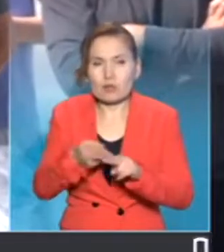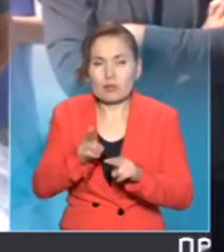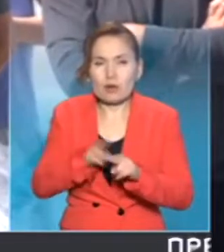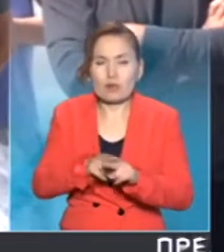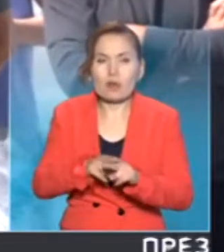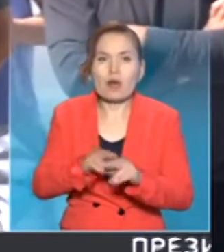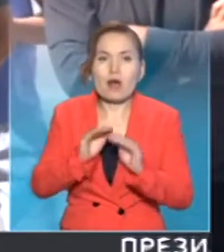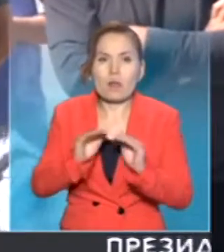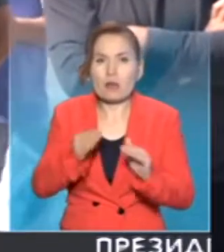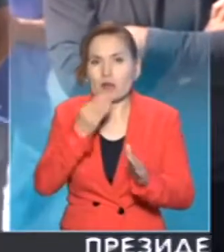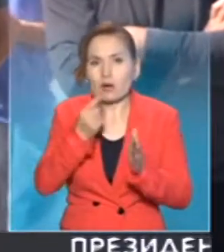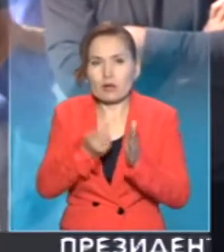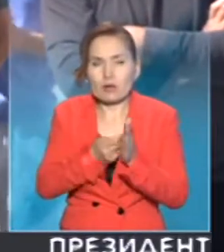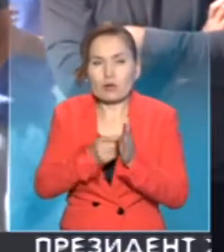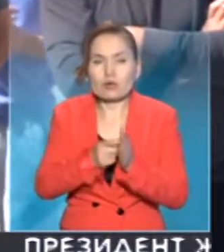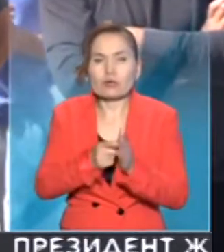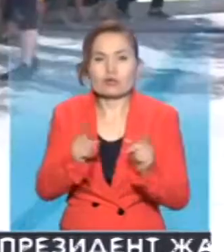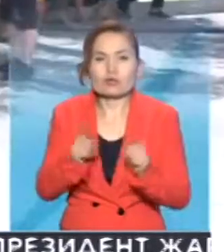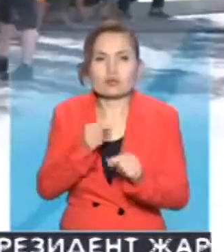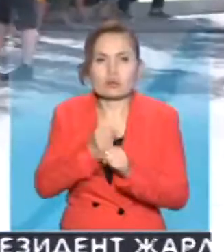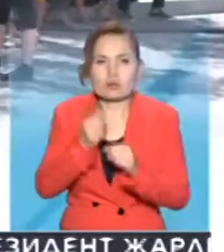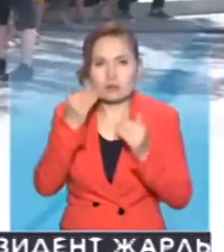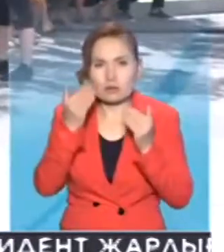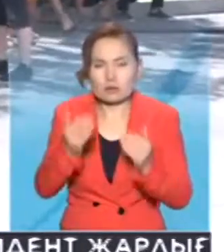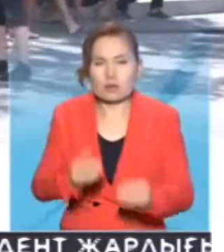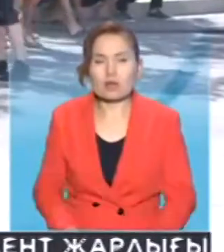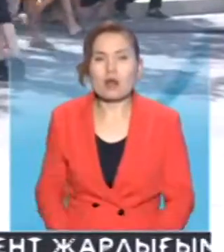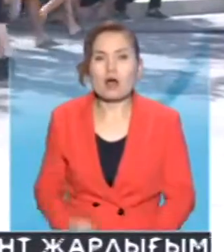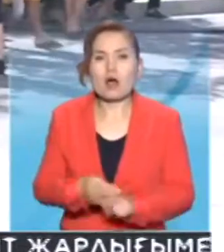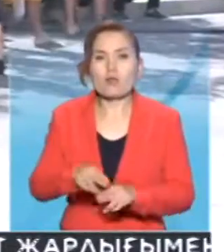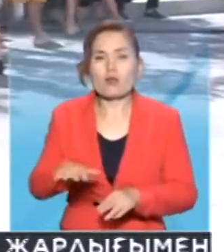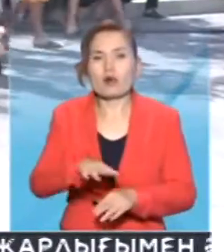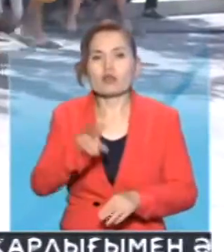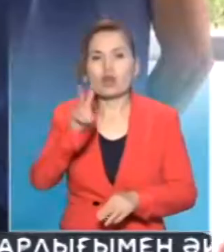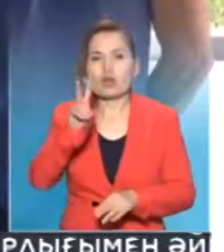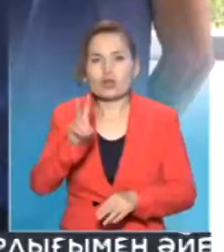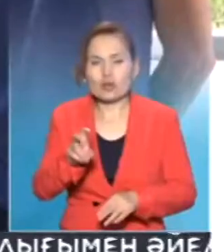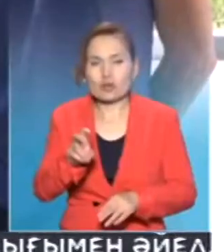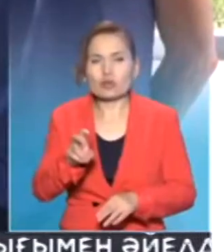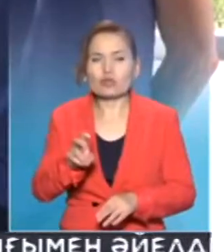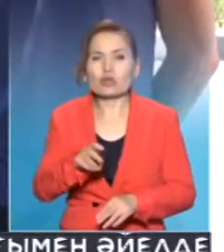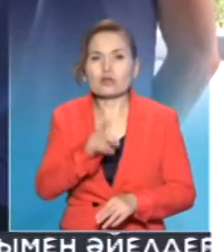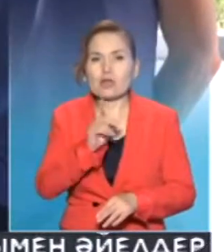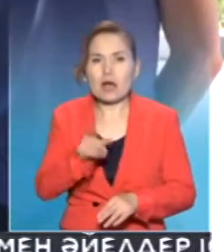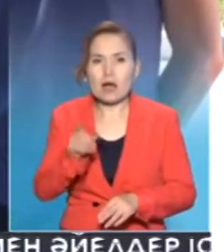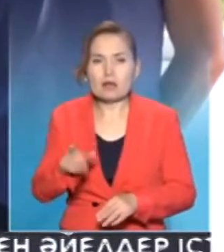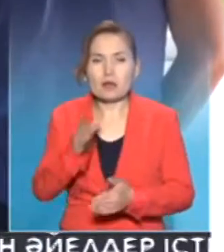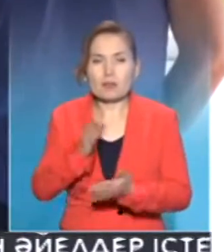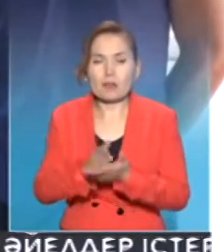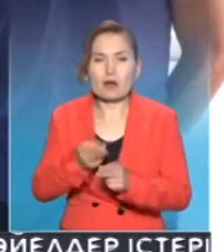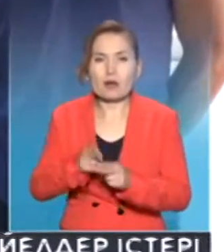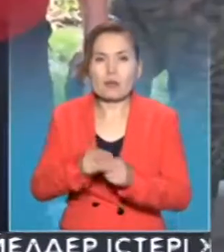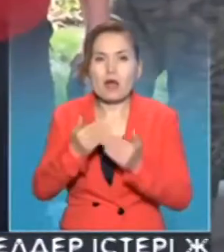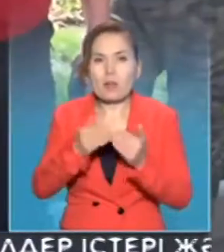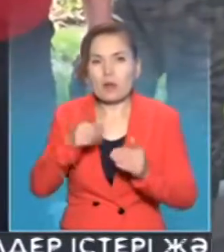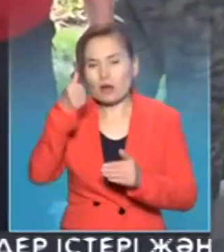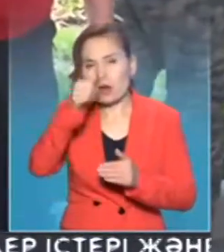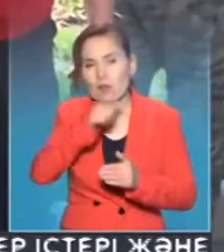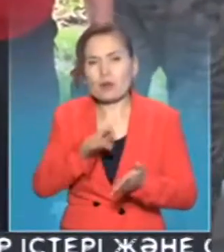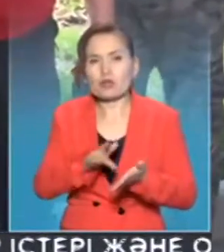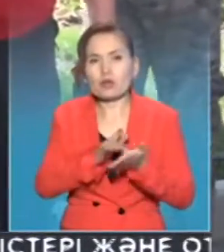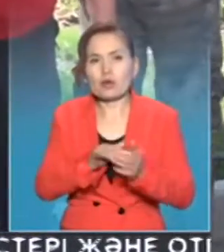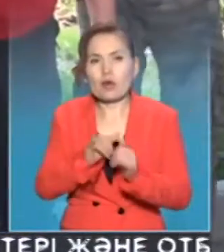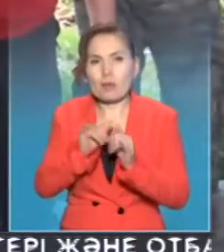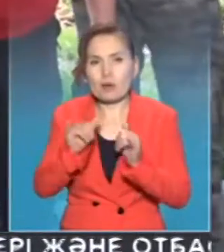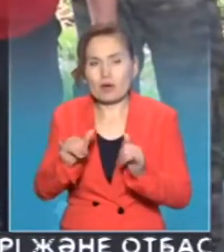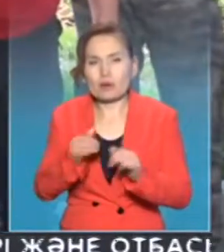Балаларын қалай асырайды, соны бізді ой қатты толғандырады. Көлді ауылының өзінде 200-ге жуық балықшы бар. Тұрғындардың сөзінше соңғы уақытта туризмді дамытамыз